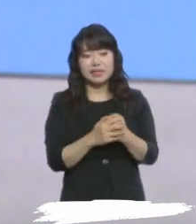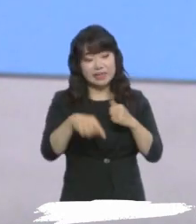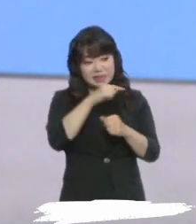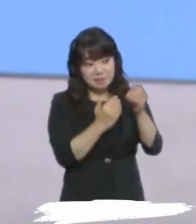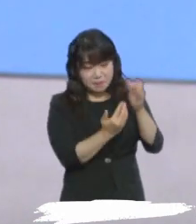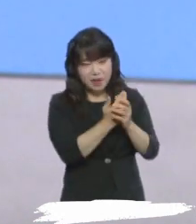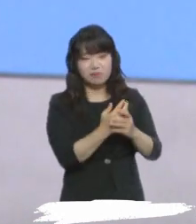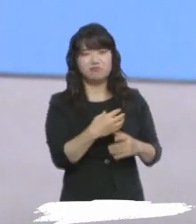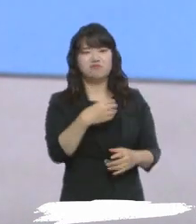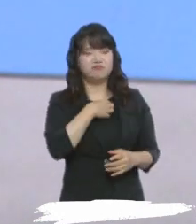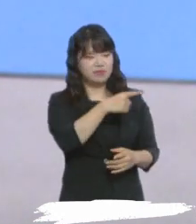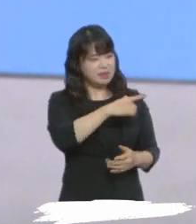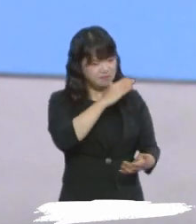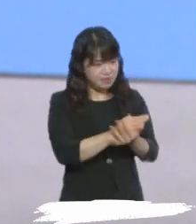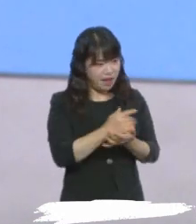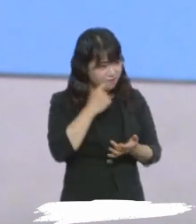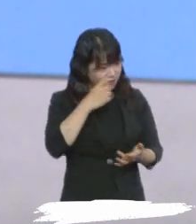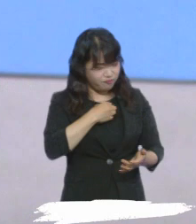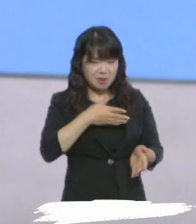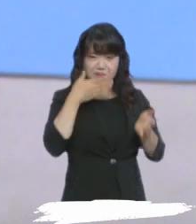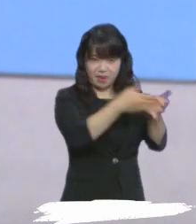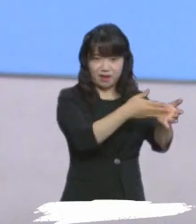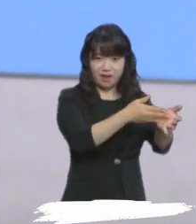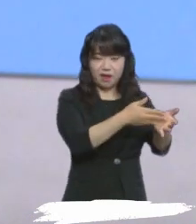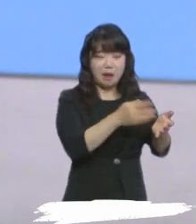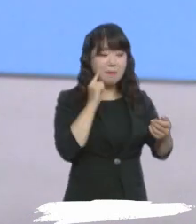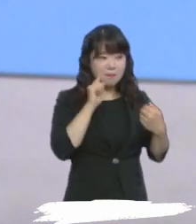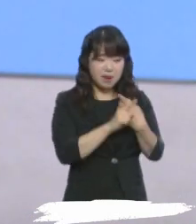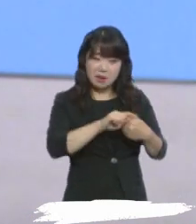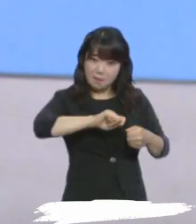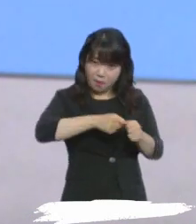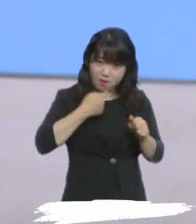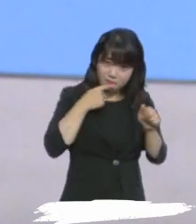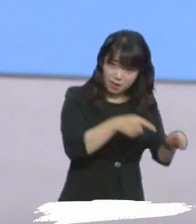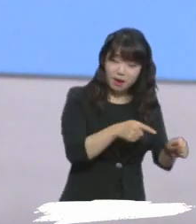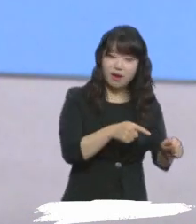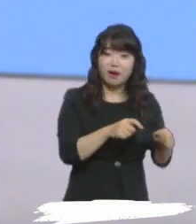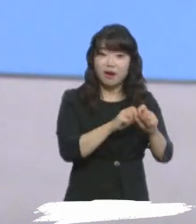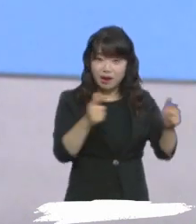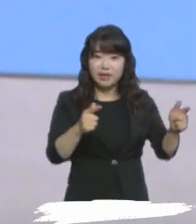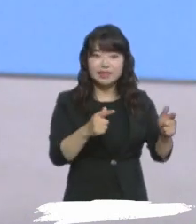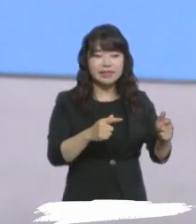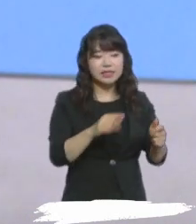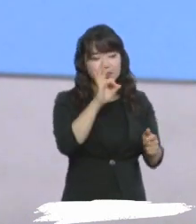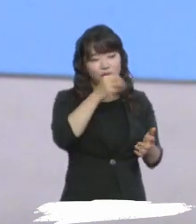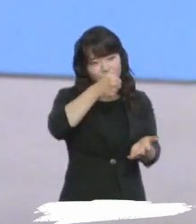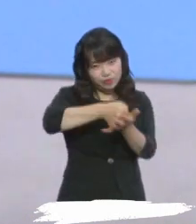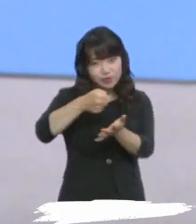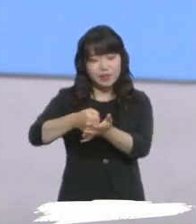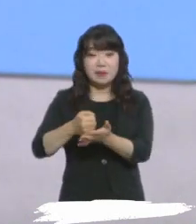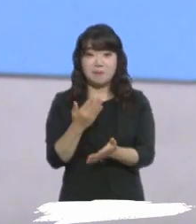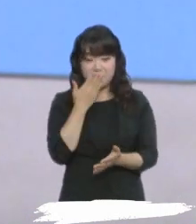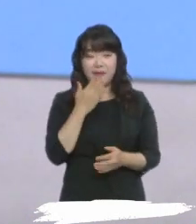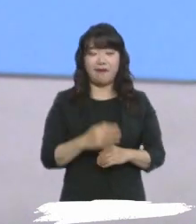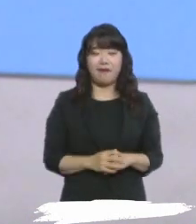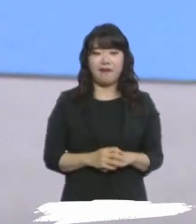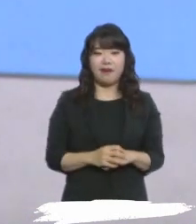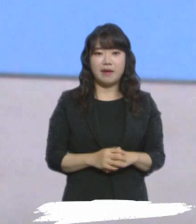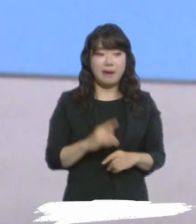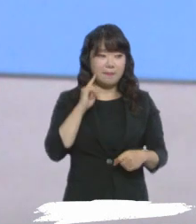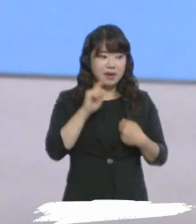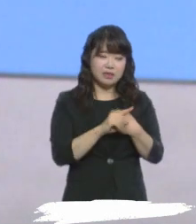대해서 경고 조치를 한다거나 아니면 과태료 아니면 과징금 이렇게 이제 금액이 산정되는 것이고